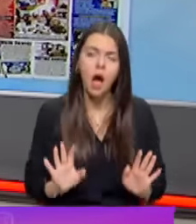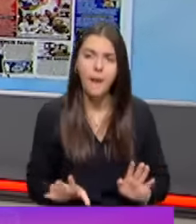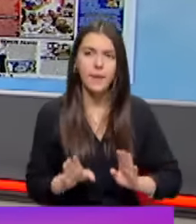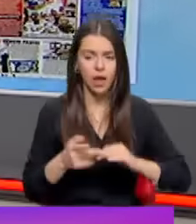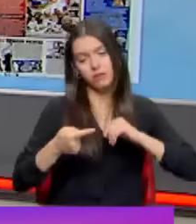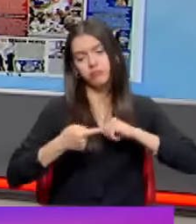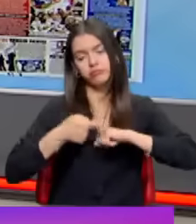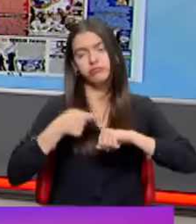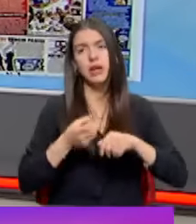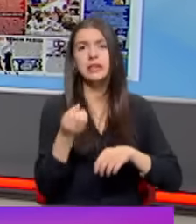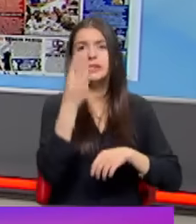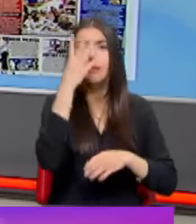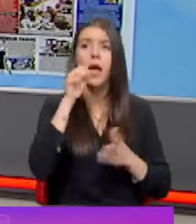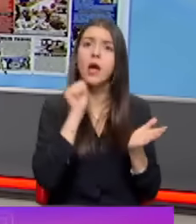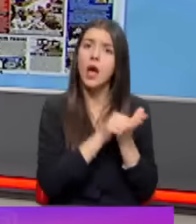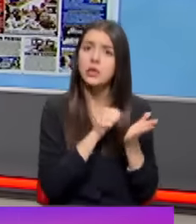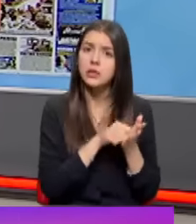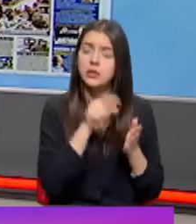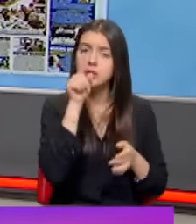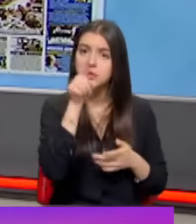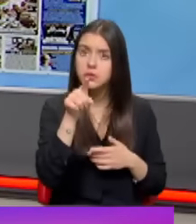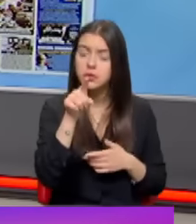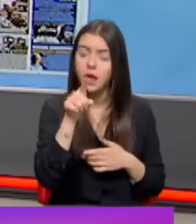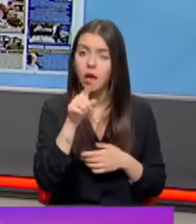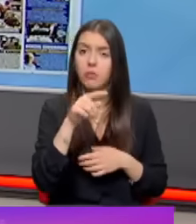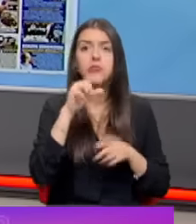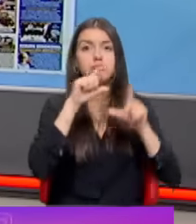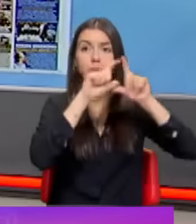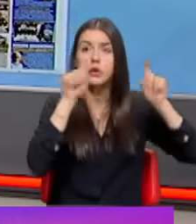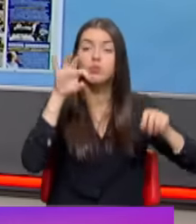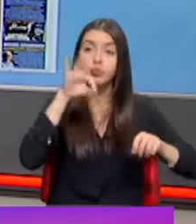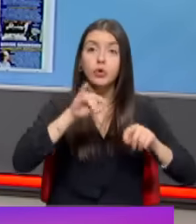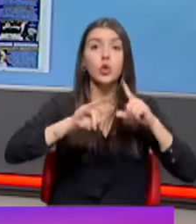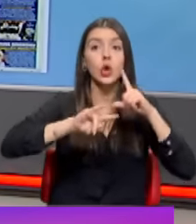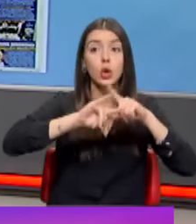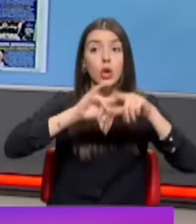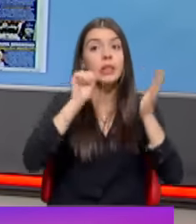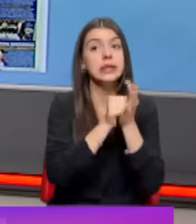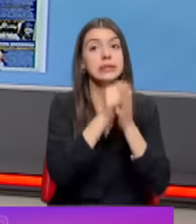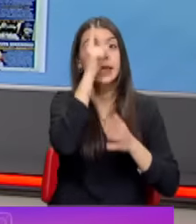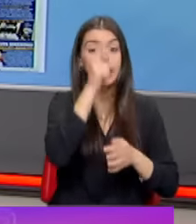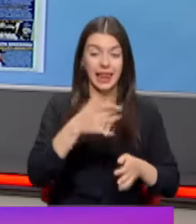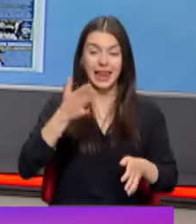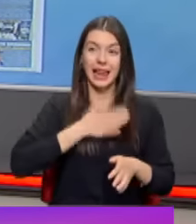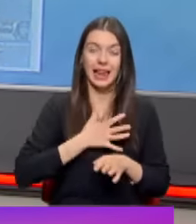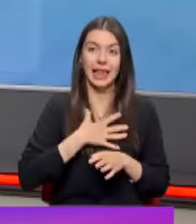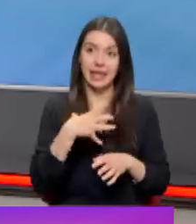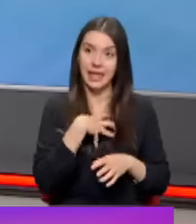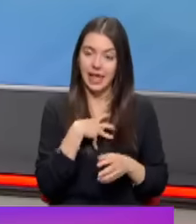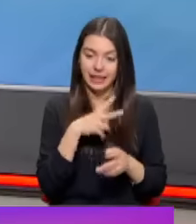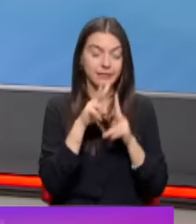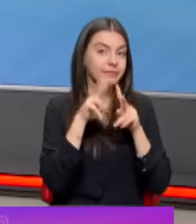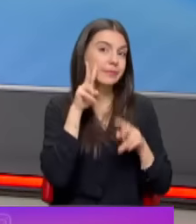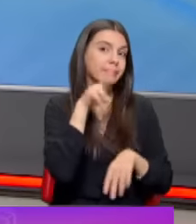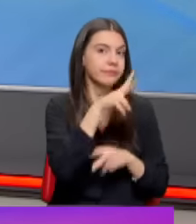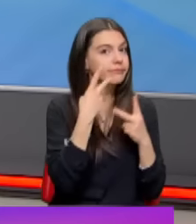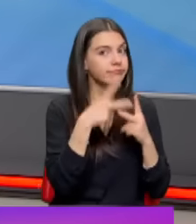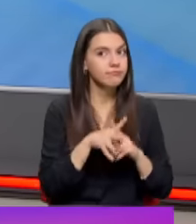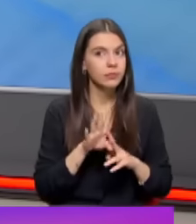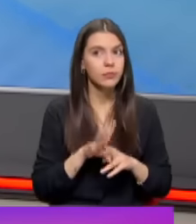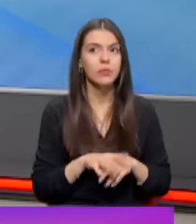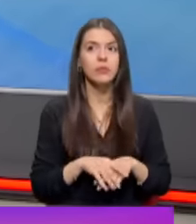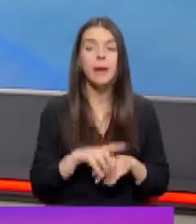geçtiğimiz hafta Sabah gazetesinin manşetinde, bugünse Hürriyet gazetesinin ilk sayfasında kendine genişçe yer buluyor ve